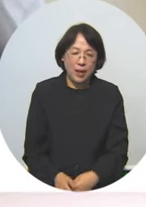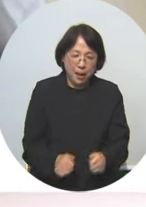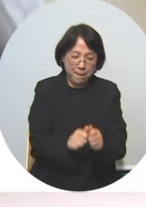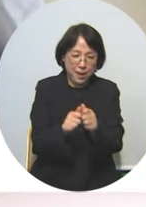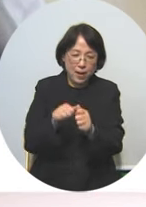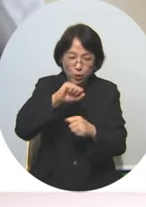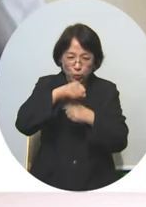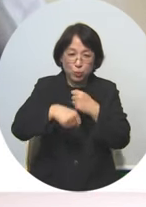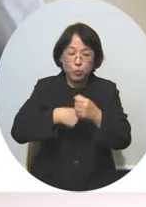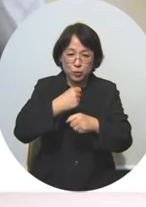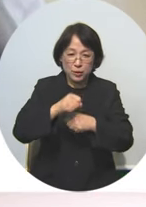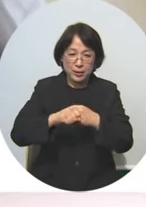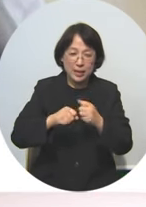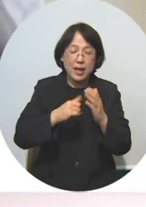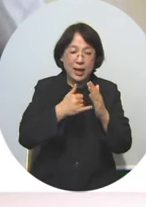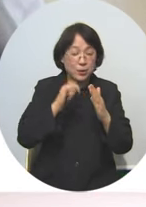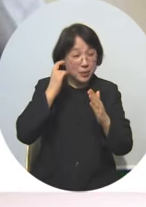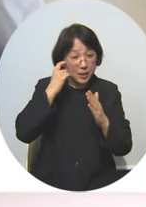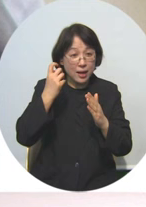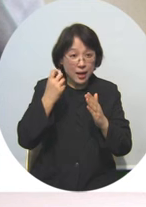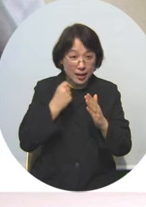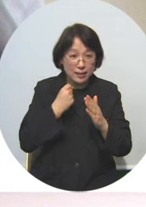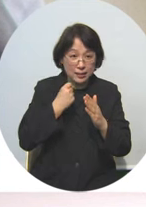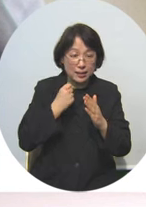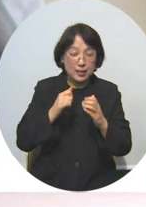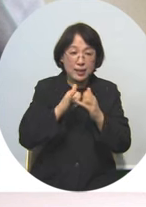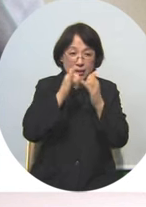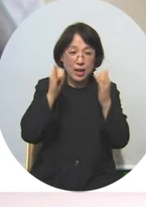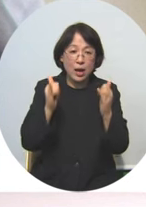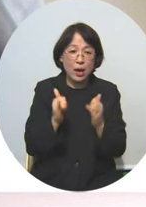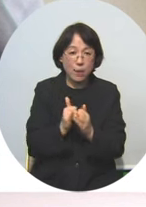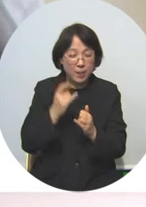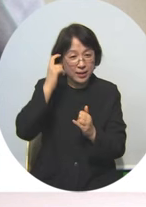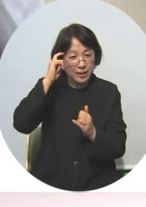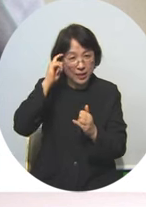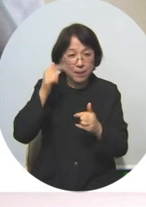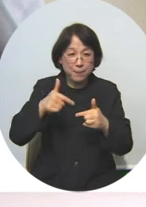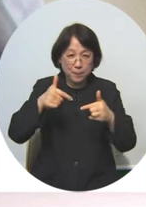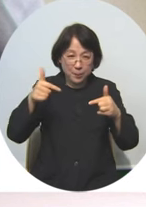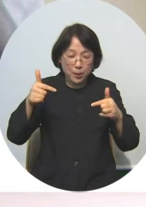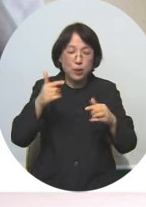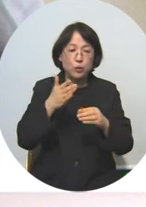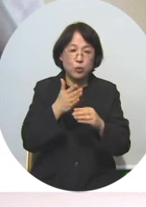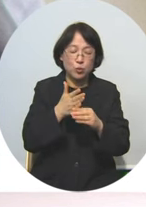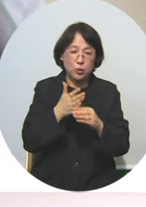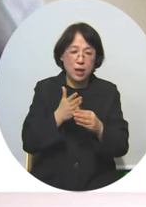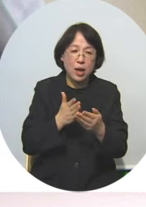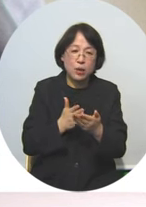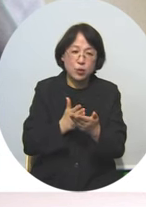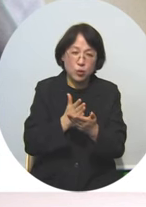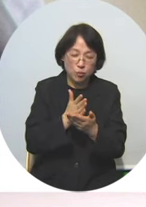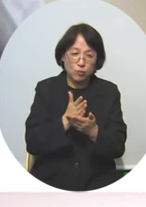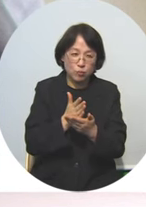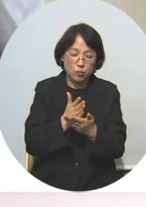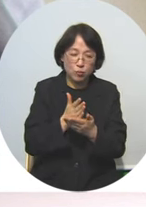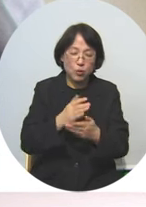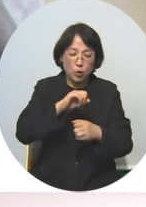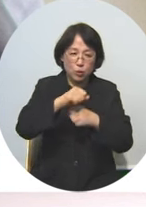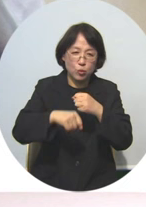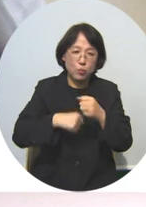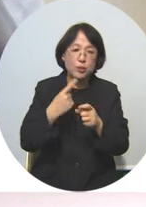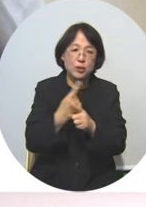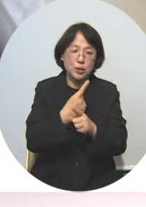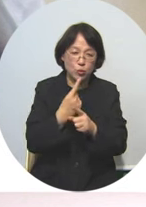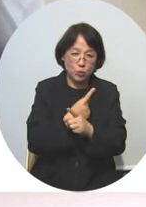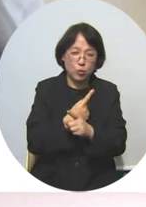반려동물을 가족으로 생각하는 사회적 인식이 확산되면서 전문화된 동물 의료가 필요하다는 목소리도 높아지고 있는데요.